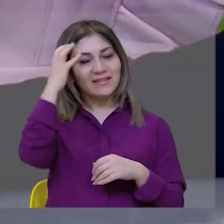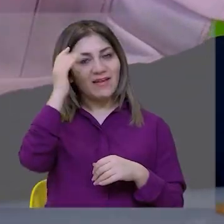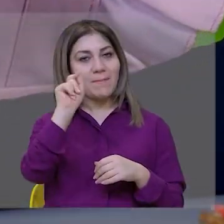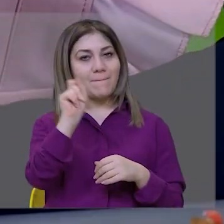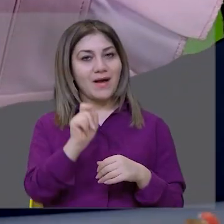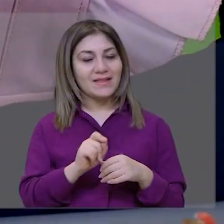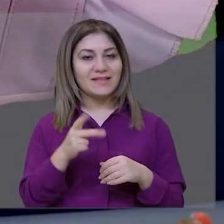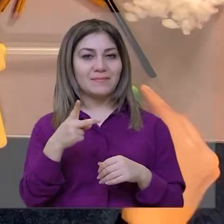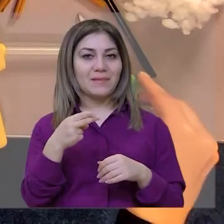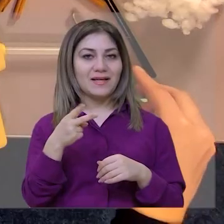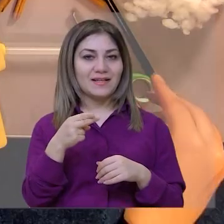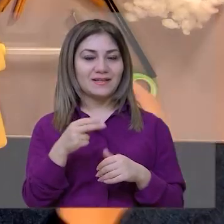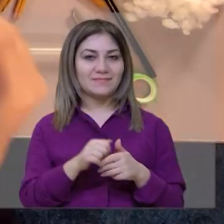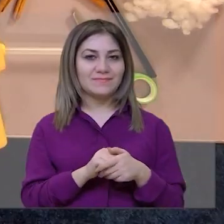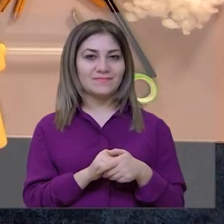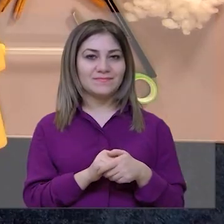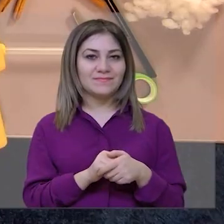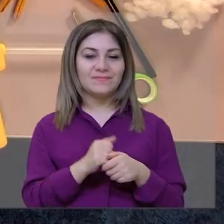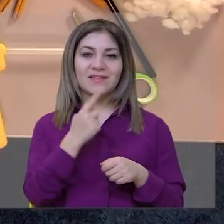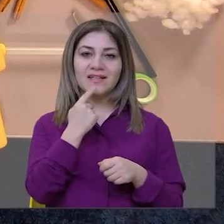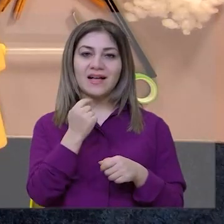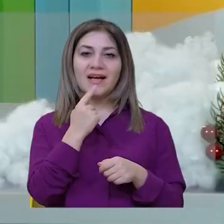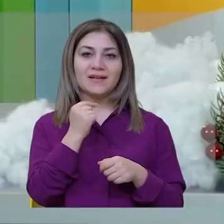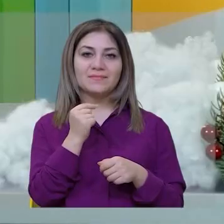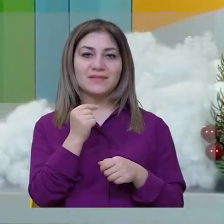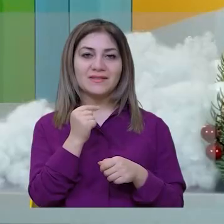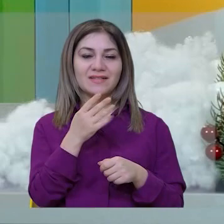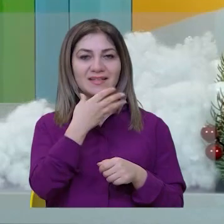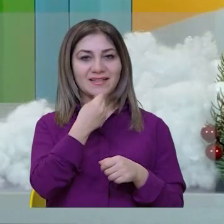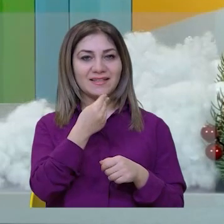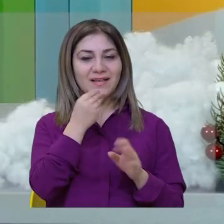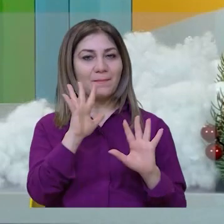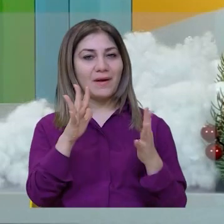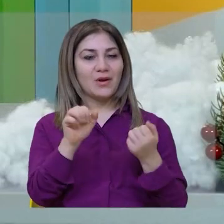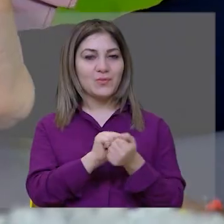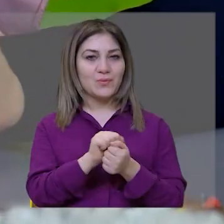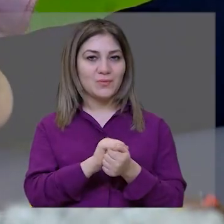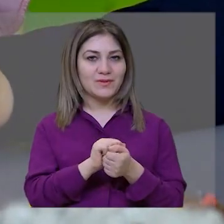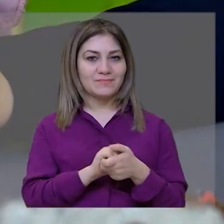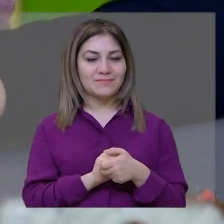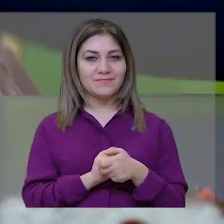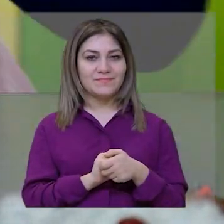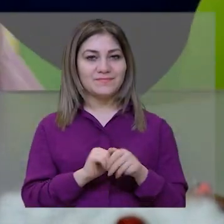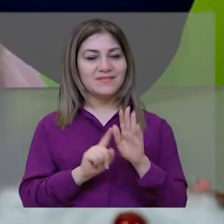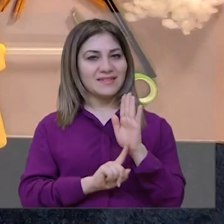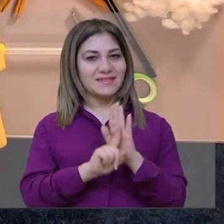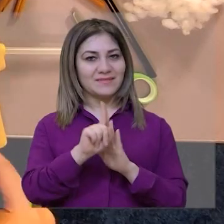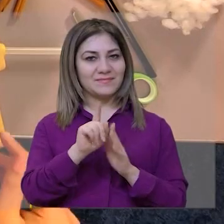մատիտ, մկրատ և կարմիր փոքրիկ գեղեցիկ փայլուն թուղթ։ Կարող ենք